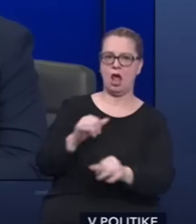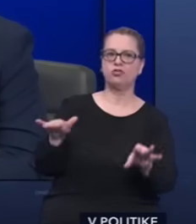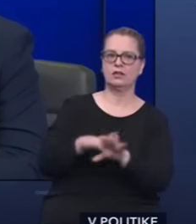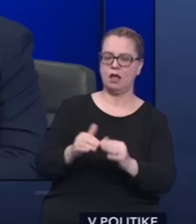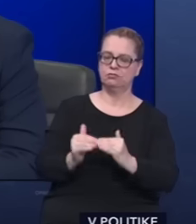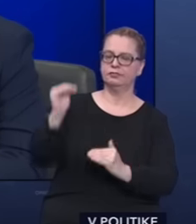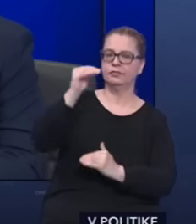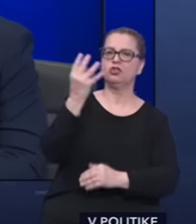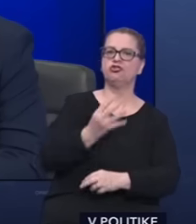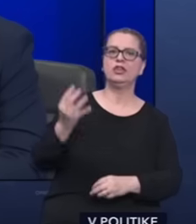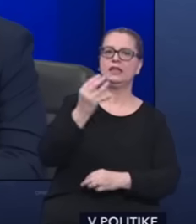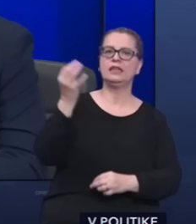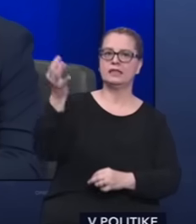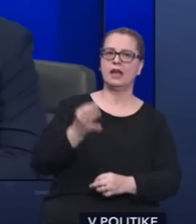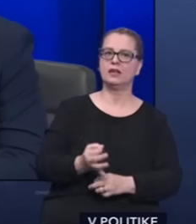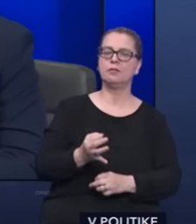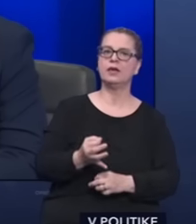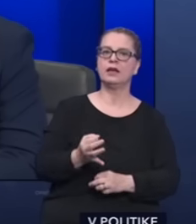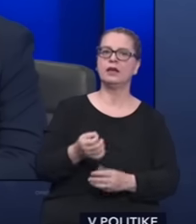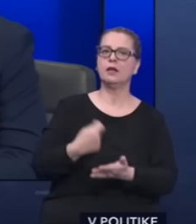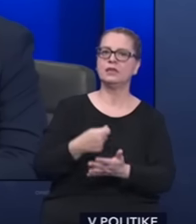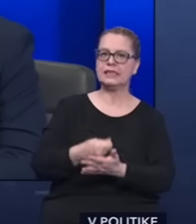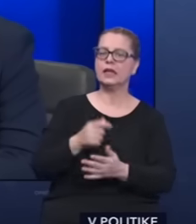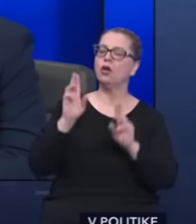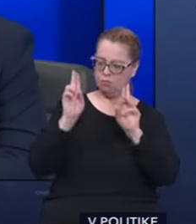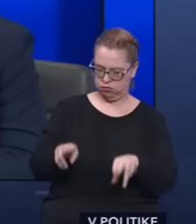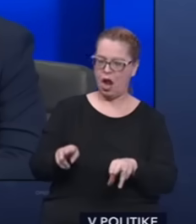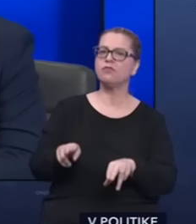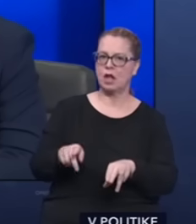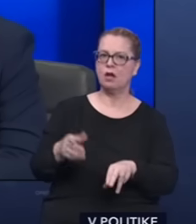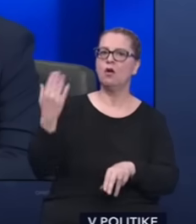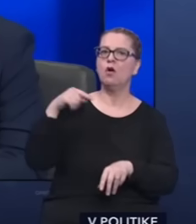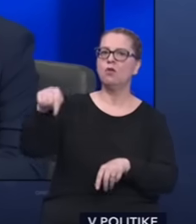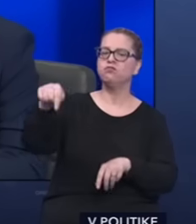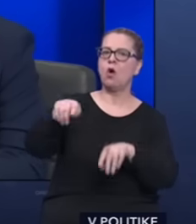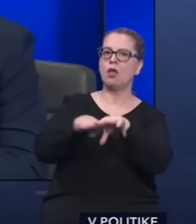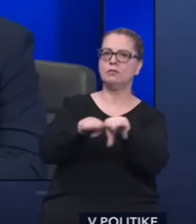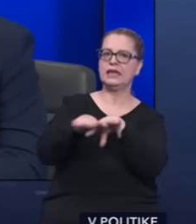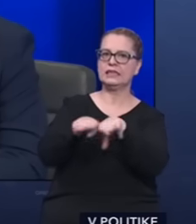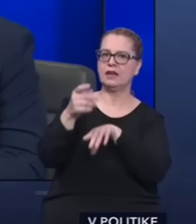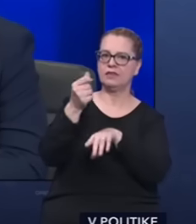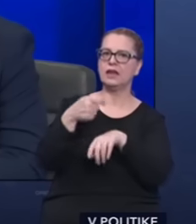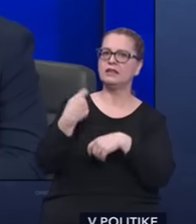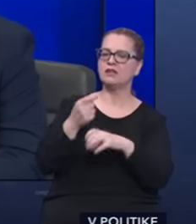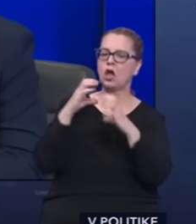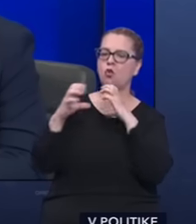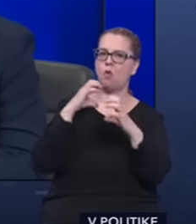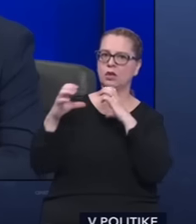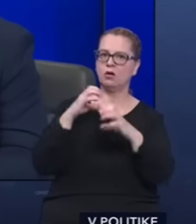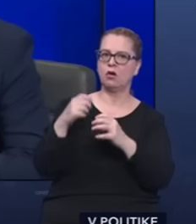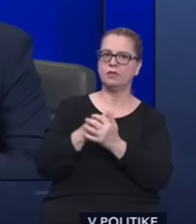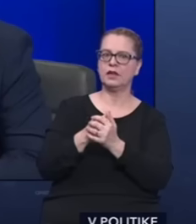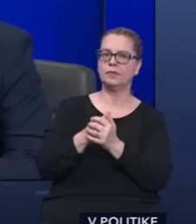zvýšil o 40% mzdy. To je pravda. Lebo ste tam mali ministra financií, s ktorým sa dalo komunikovať. A teraz nejdem